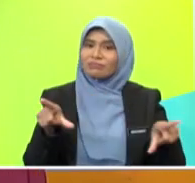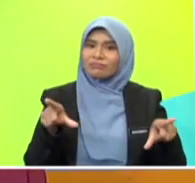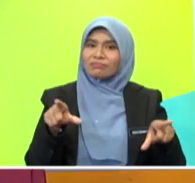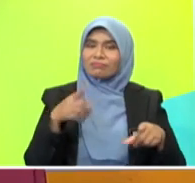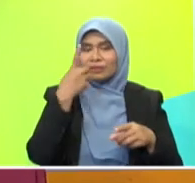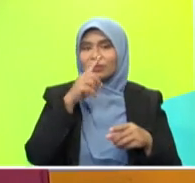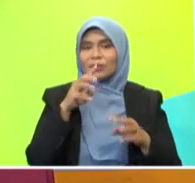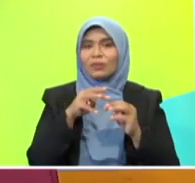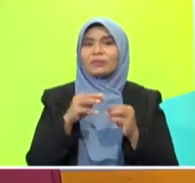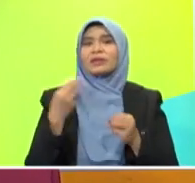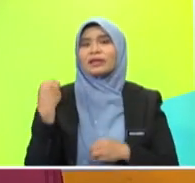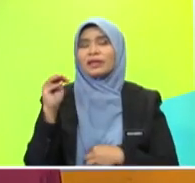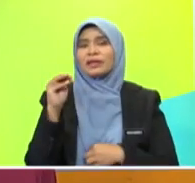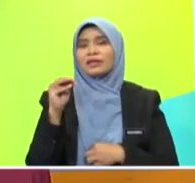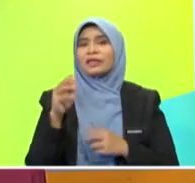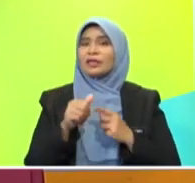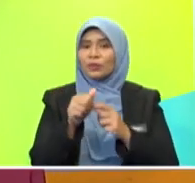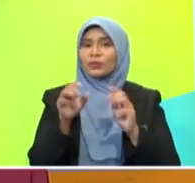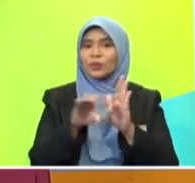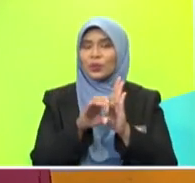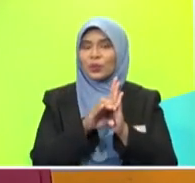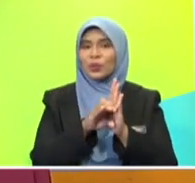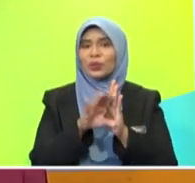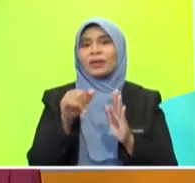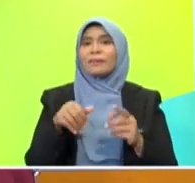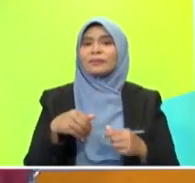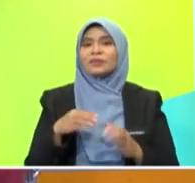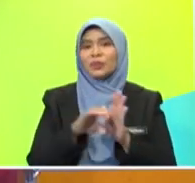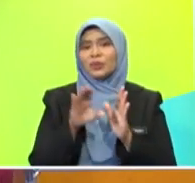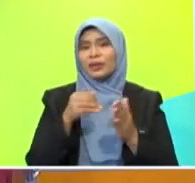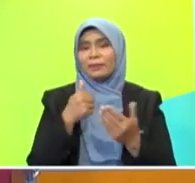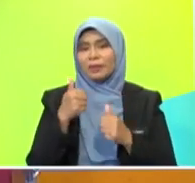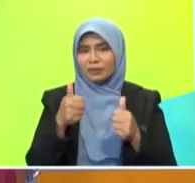mencontohi teladan yang bagus